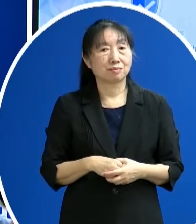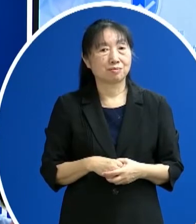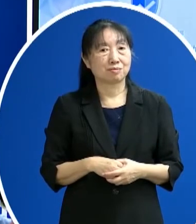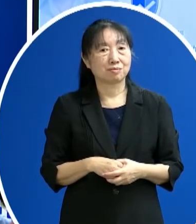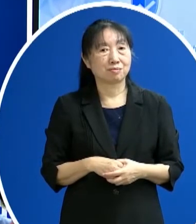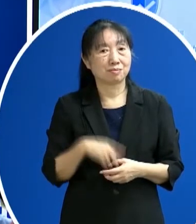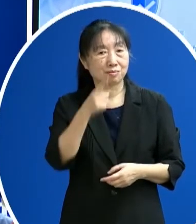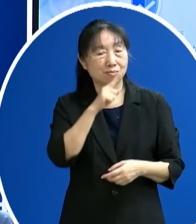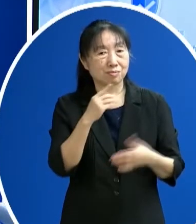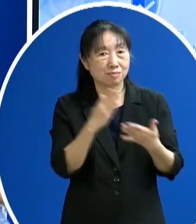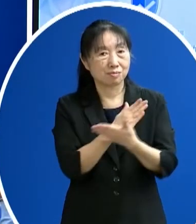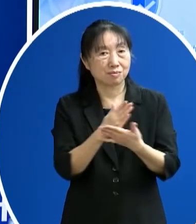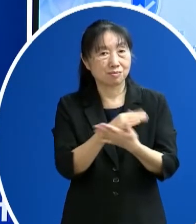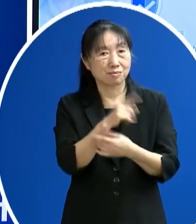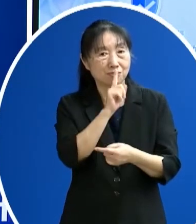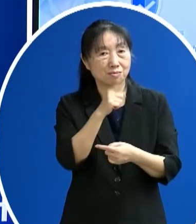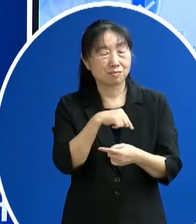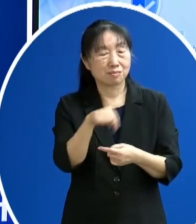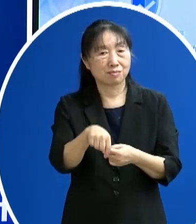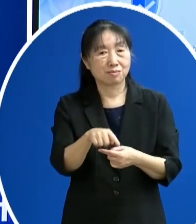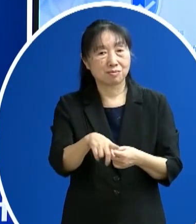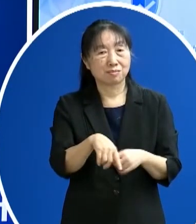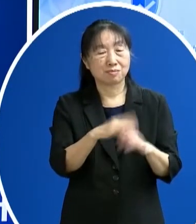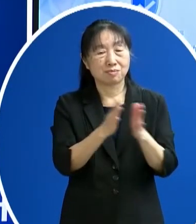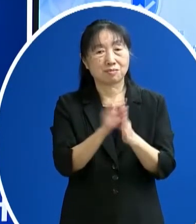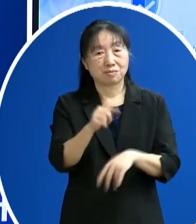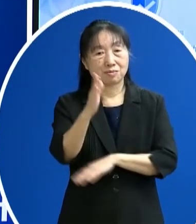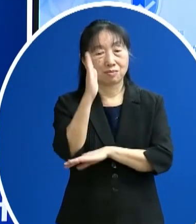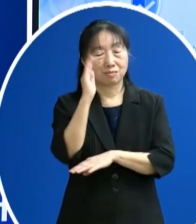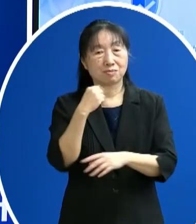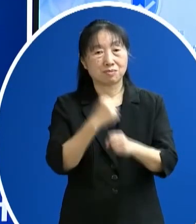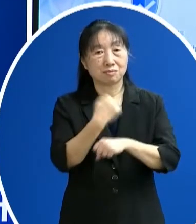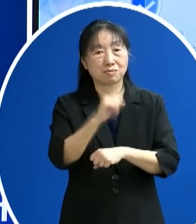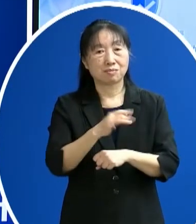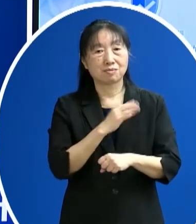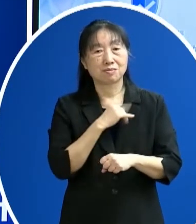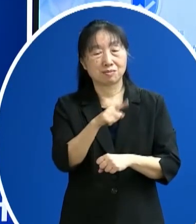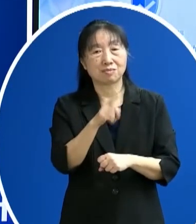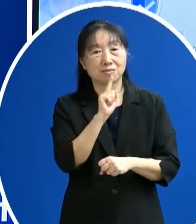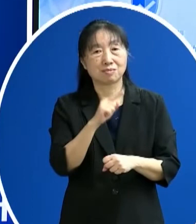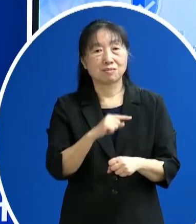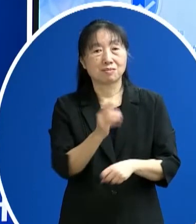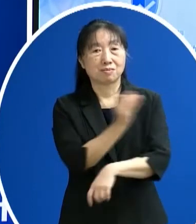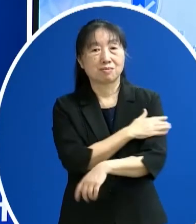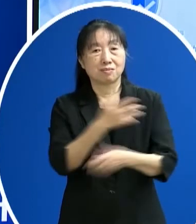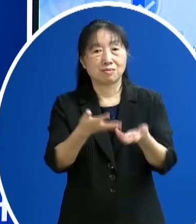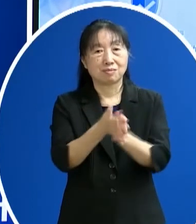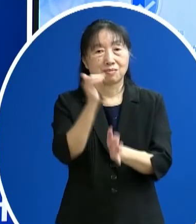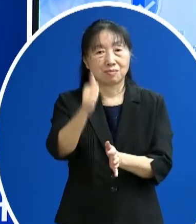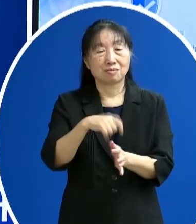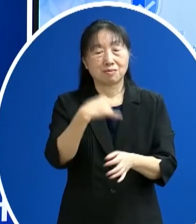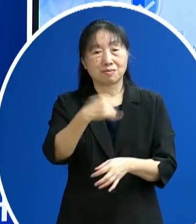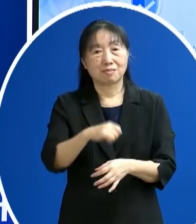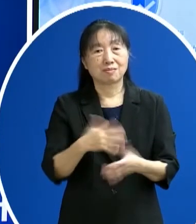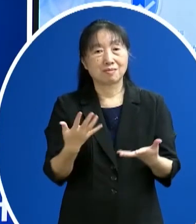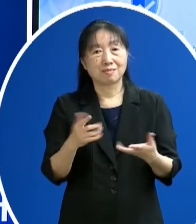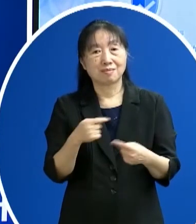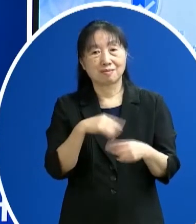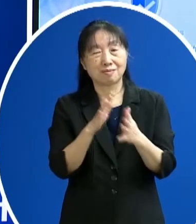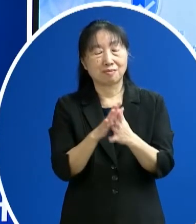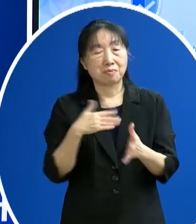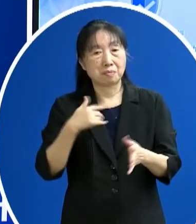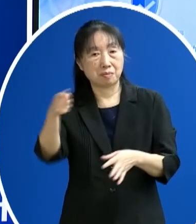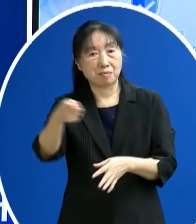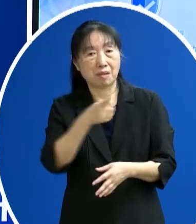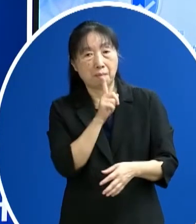这个在中央的庄孝伟，然后还说陈时中太软弱懦夫，然后姑息养奸，那想请问部长